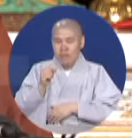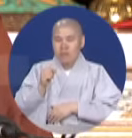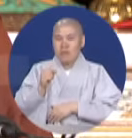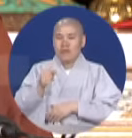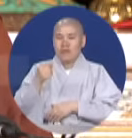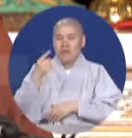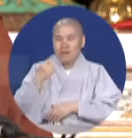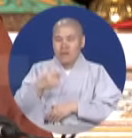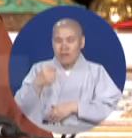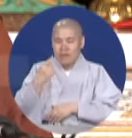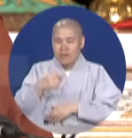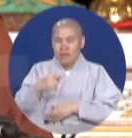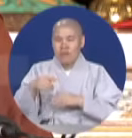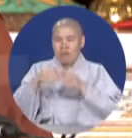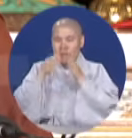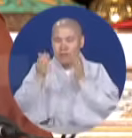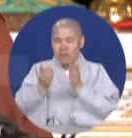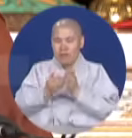다 다르죠. 수각이.